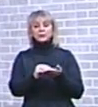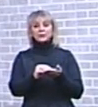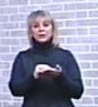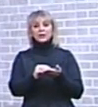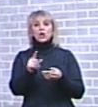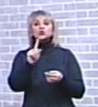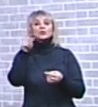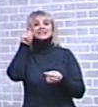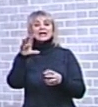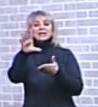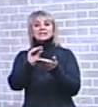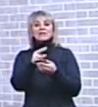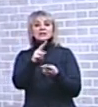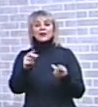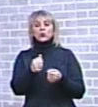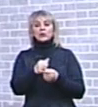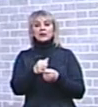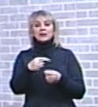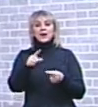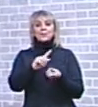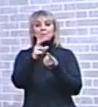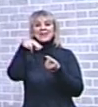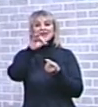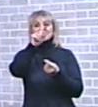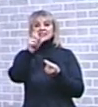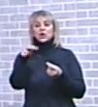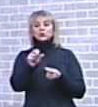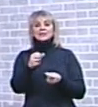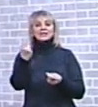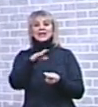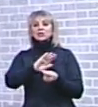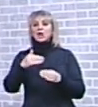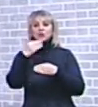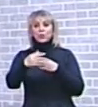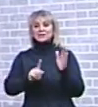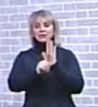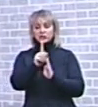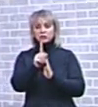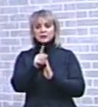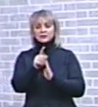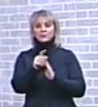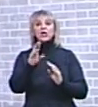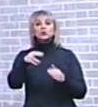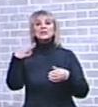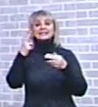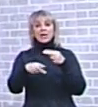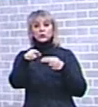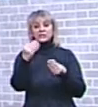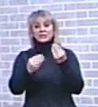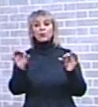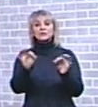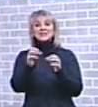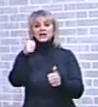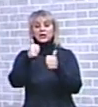Ну, асфальт и асфальт, какая разница? Перезагрузка. Никогда не поздно ночи. Ну и завершилась игра